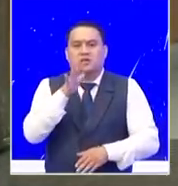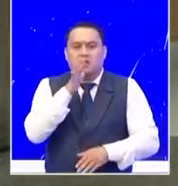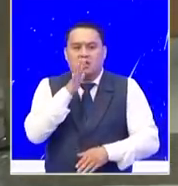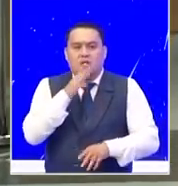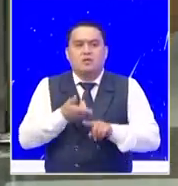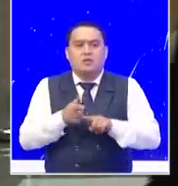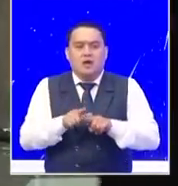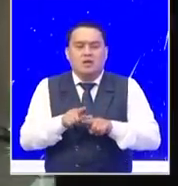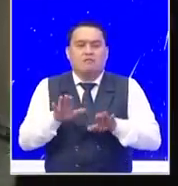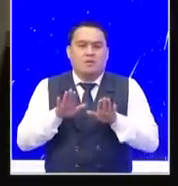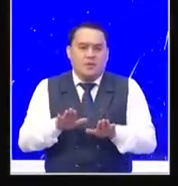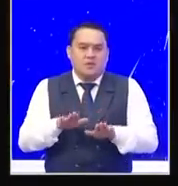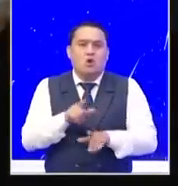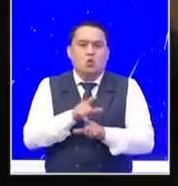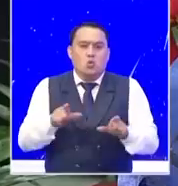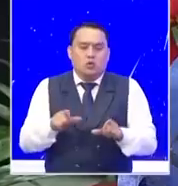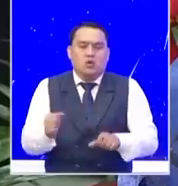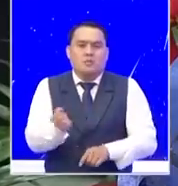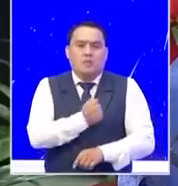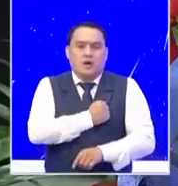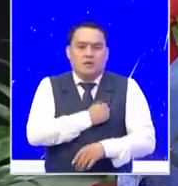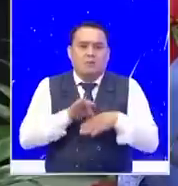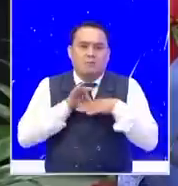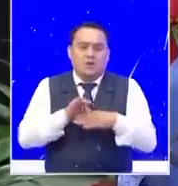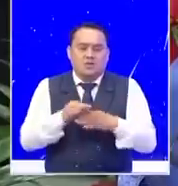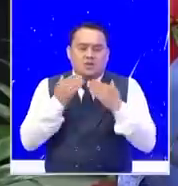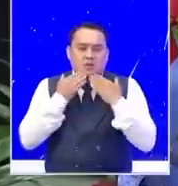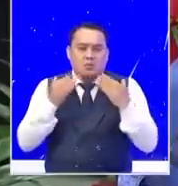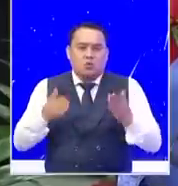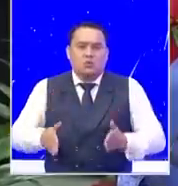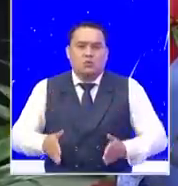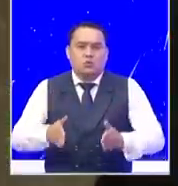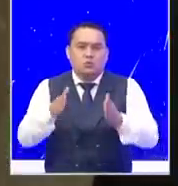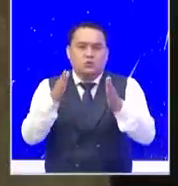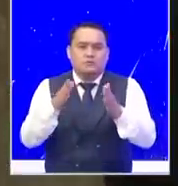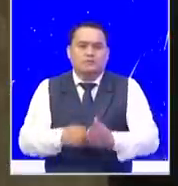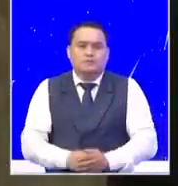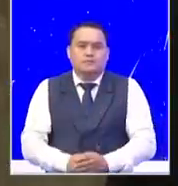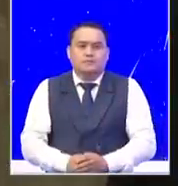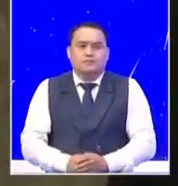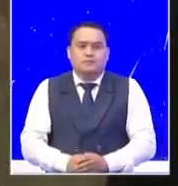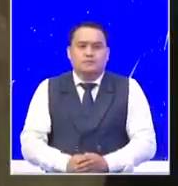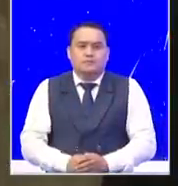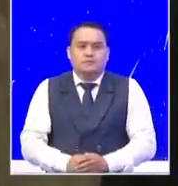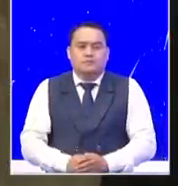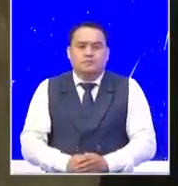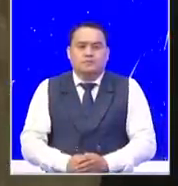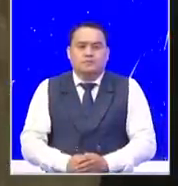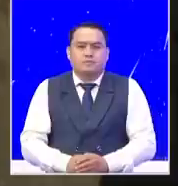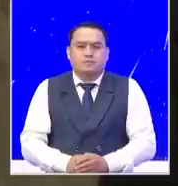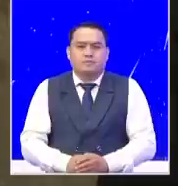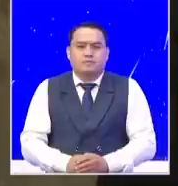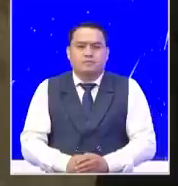Но вместо этого люди пришли, чтобы проводить его последний путь. Бисен Абаевич умел найти такие